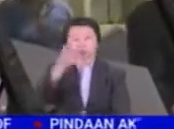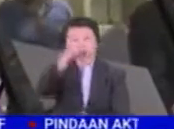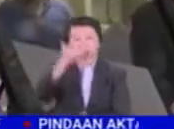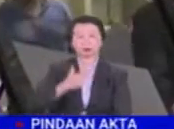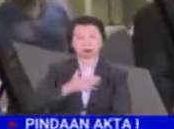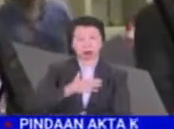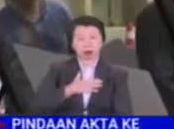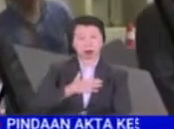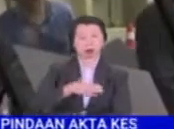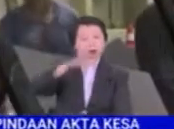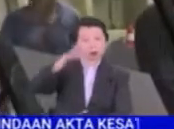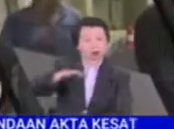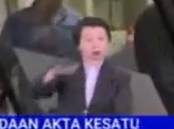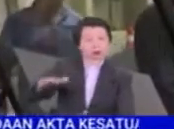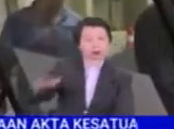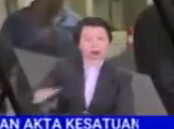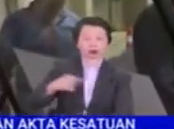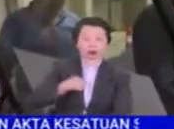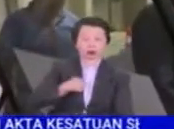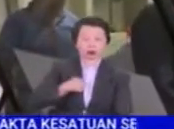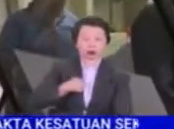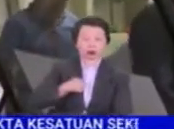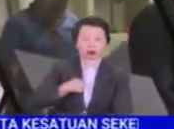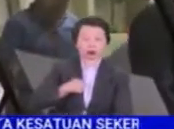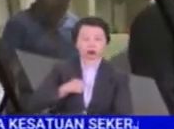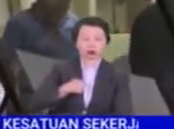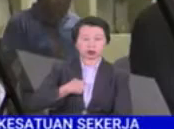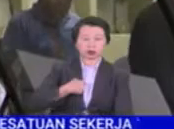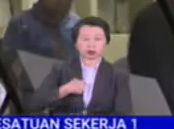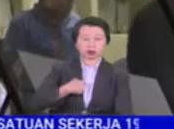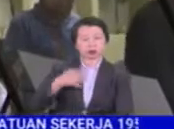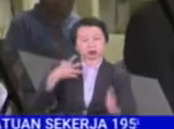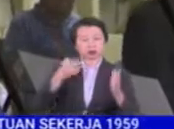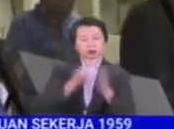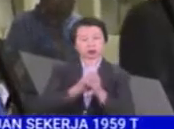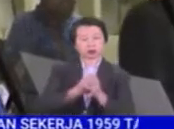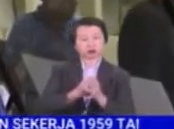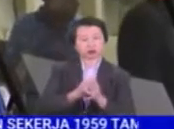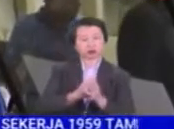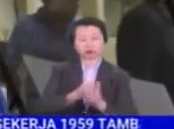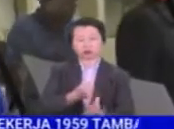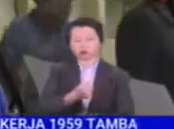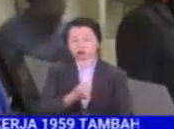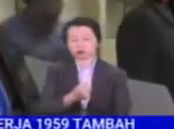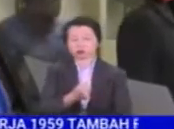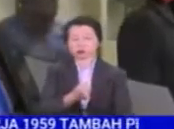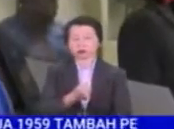adik-beradik saya pun masa saya kemalangan ni, dia hina saya.